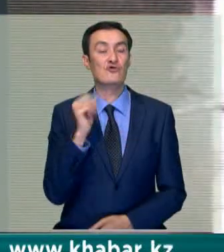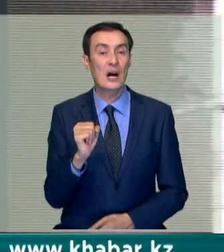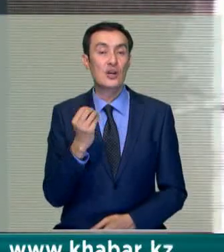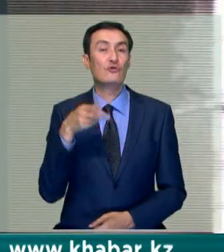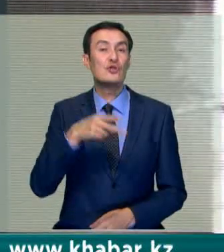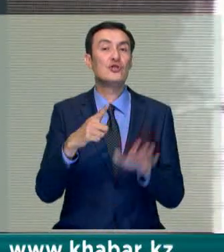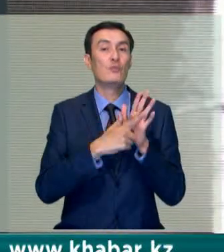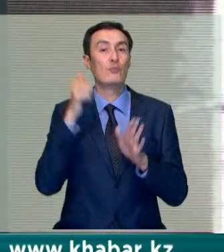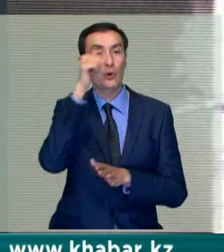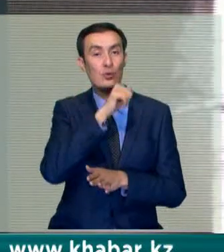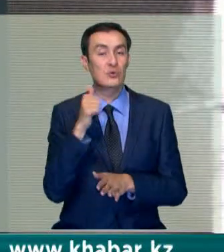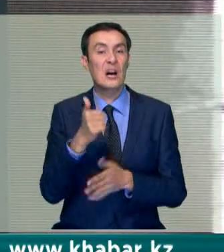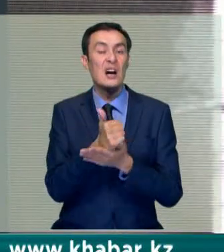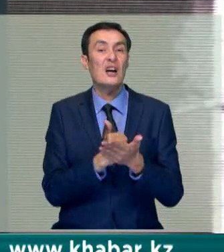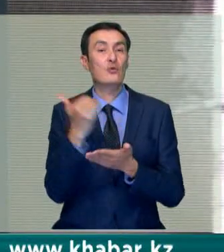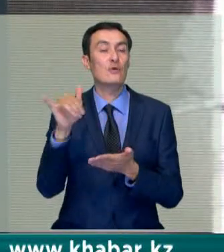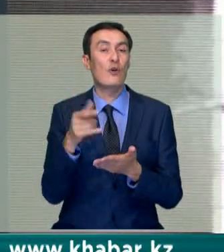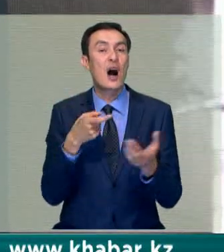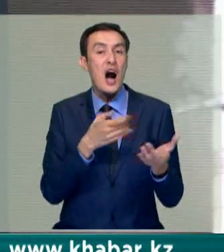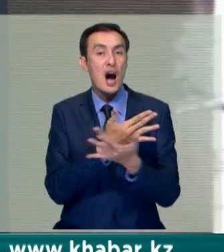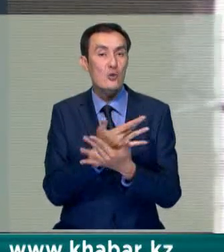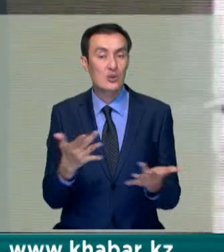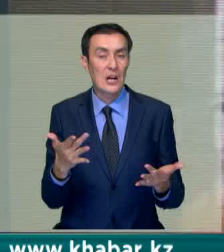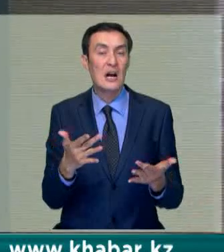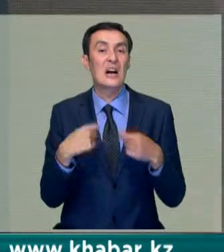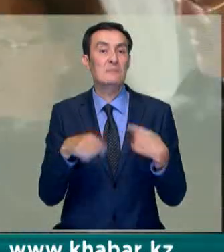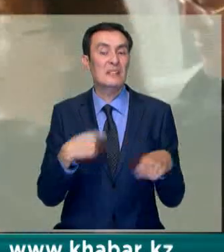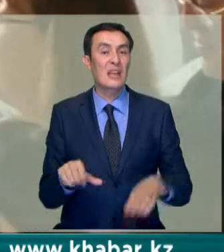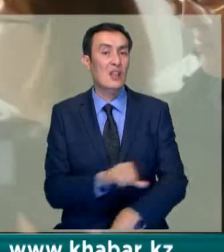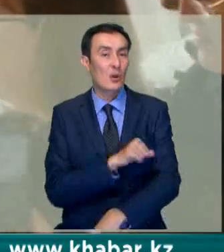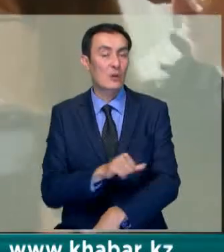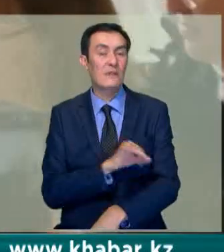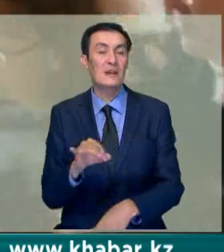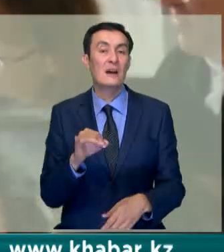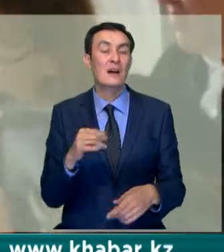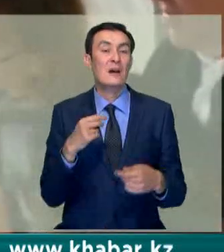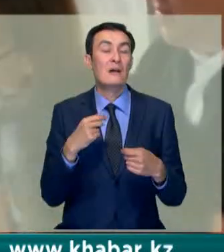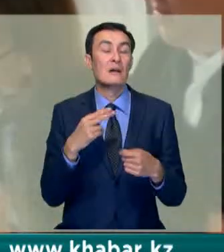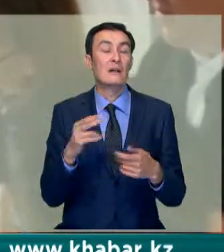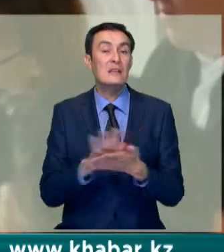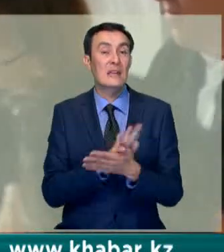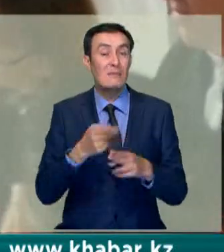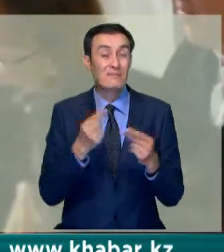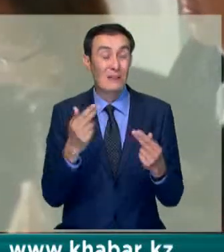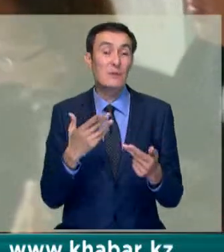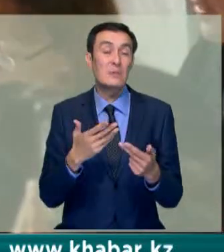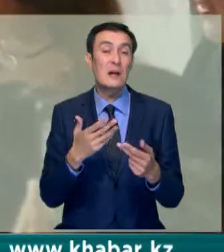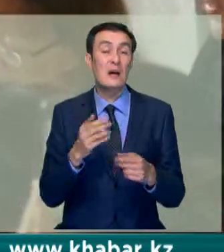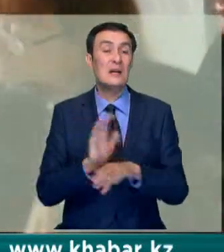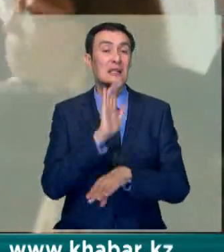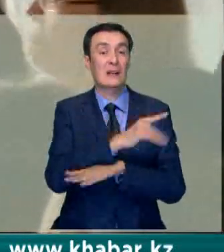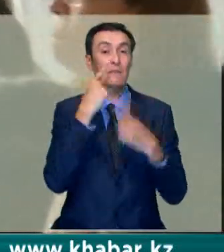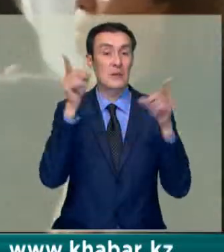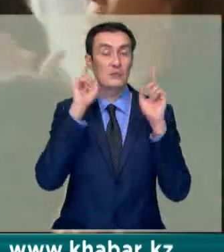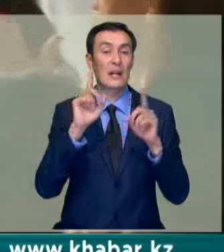Штатах еще в 2007 году за хранение оружия, распространение наркотиков и отмывание денег. Его экстрадировали в Мексику